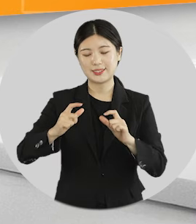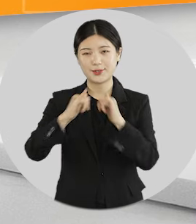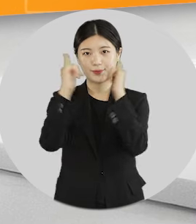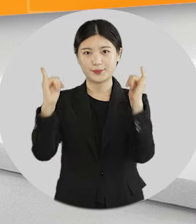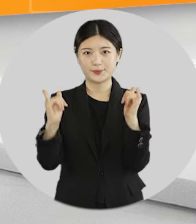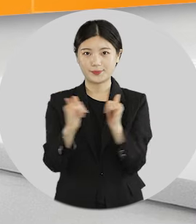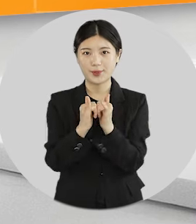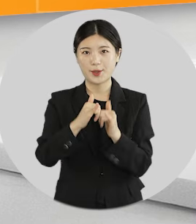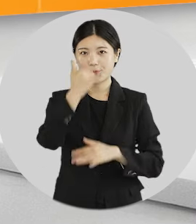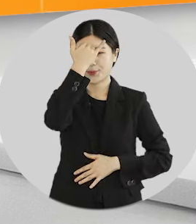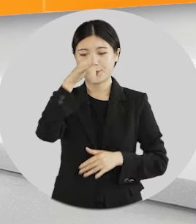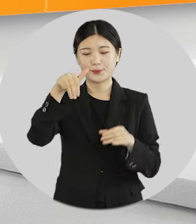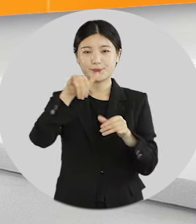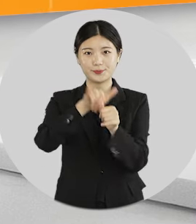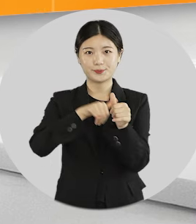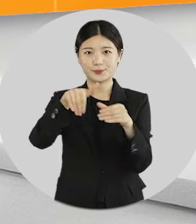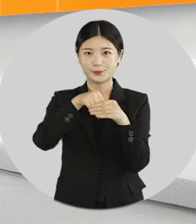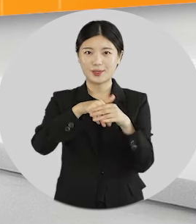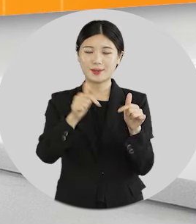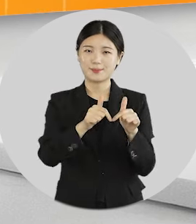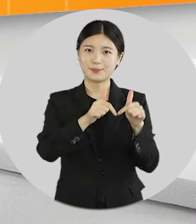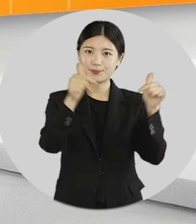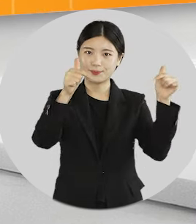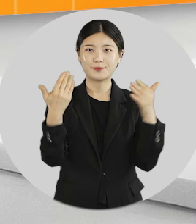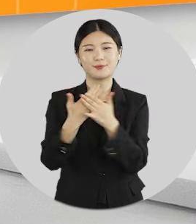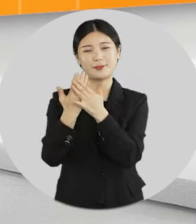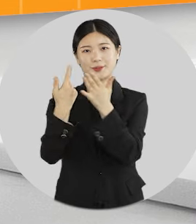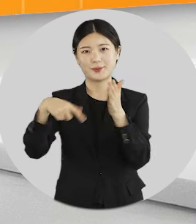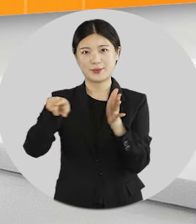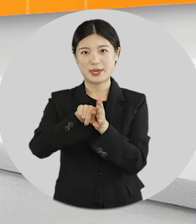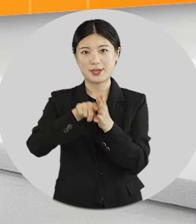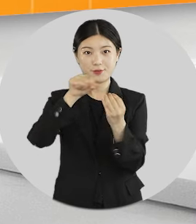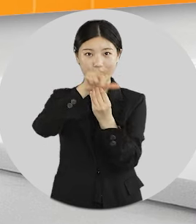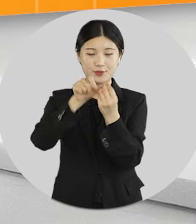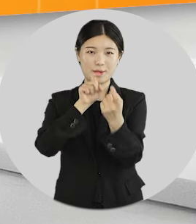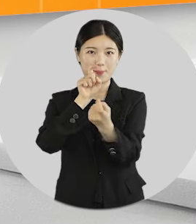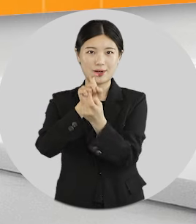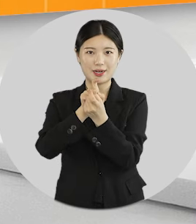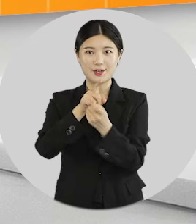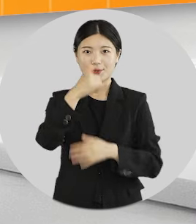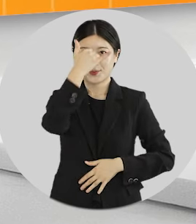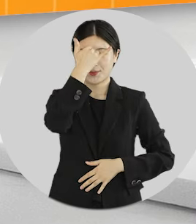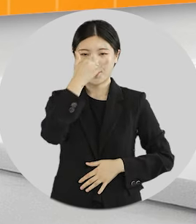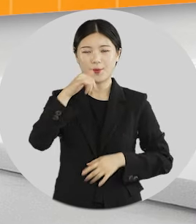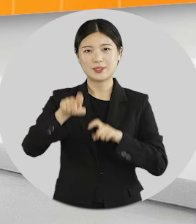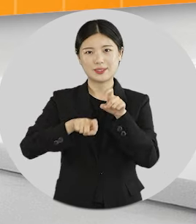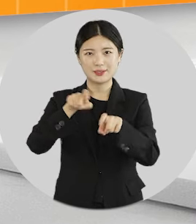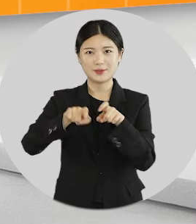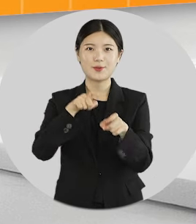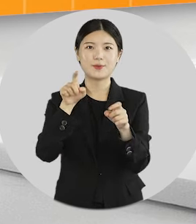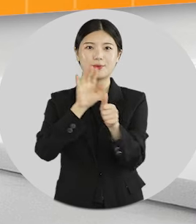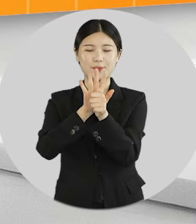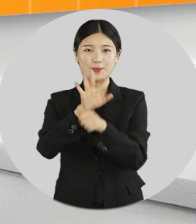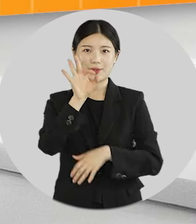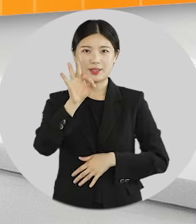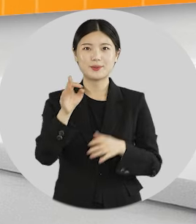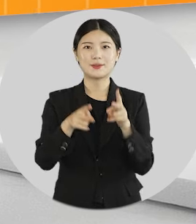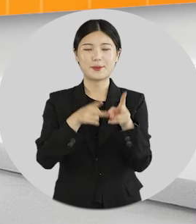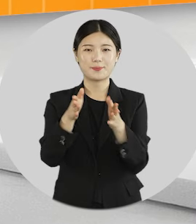공주시에서는 지역사회 효문화 확산과 효행문화 발전을 위해 추석 명절 효행 장려금을 지원할